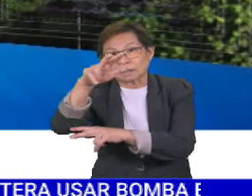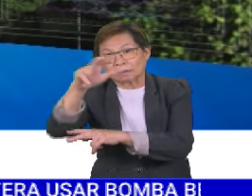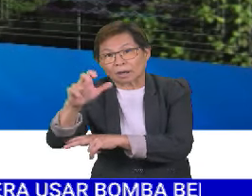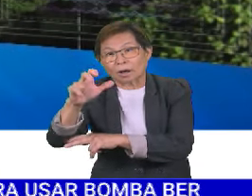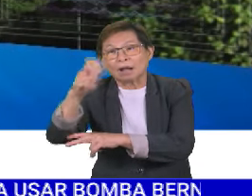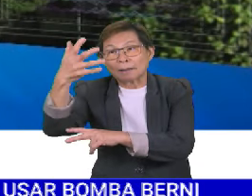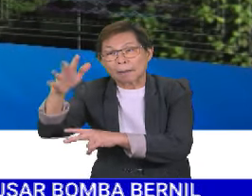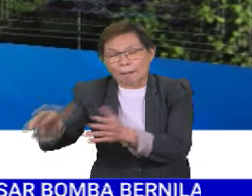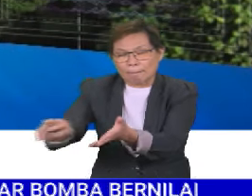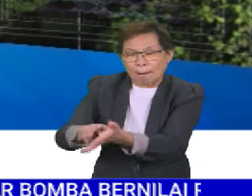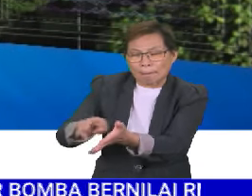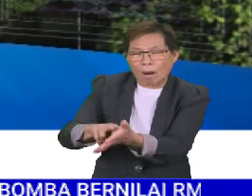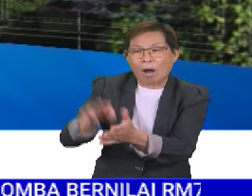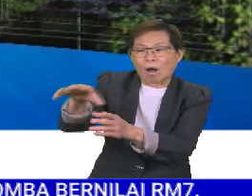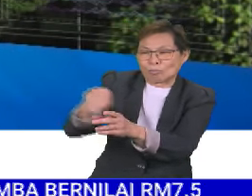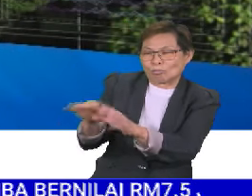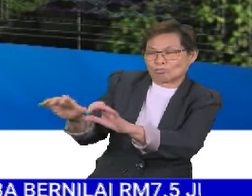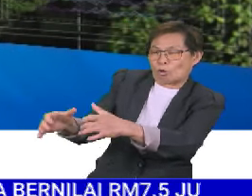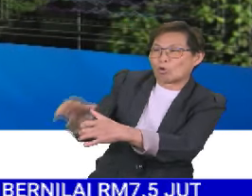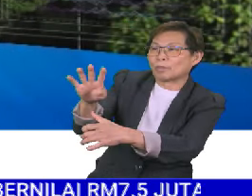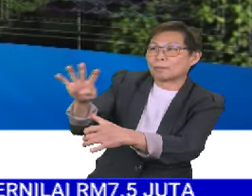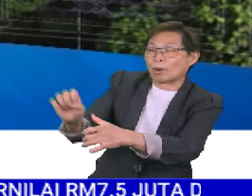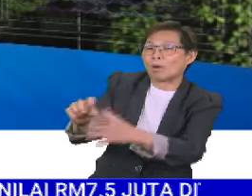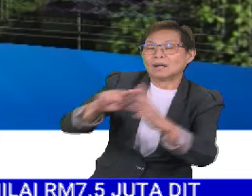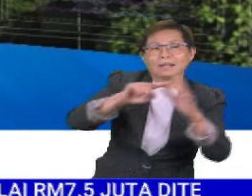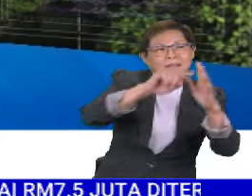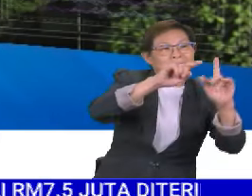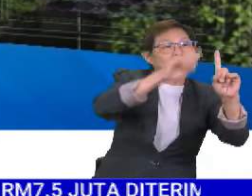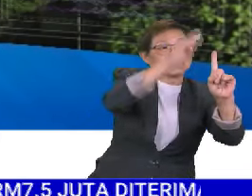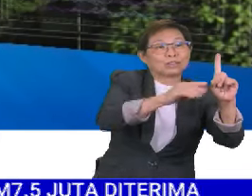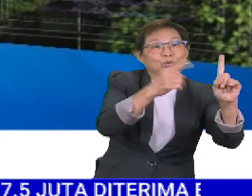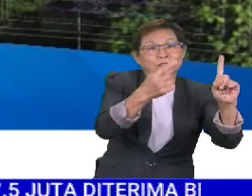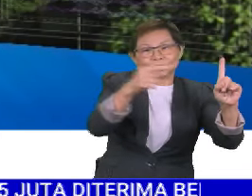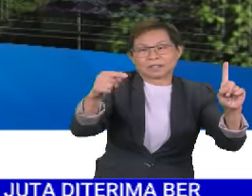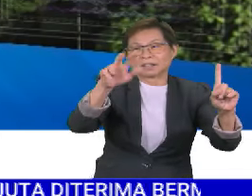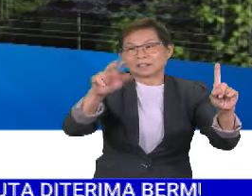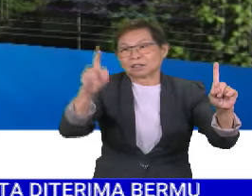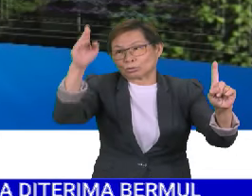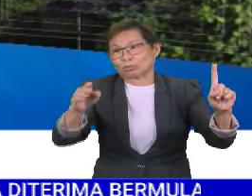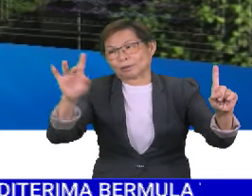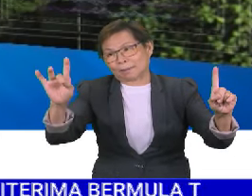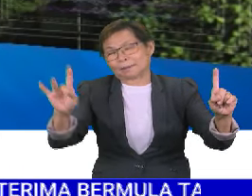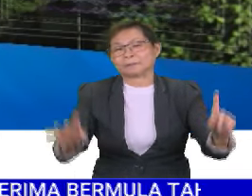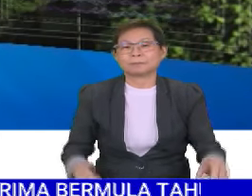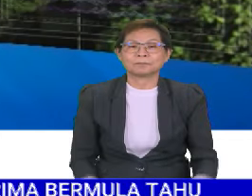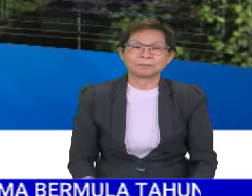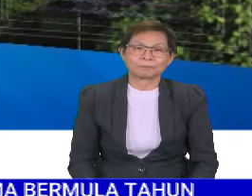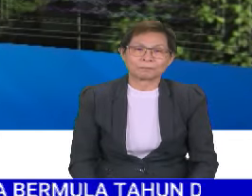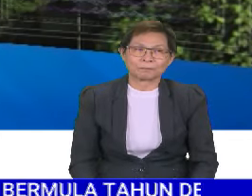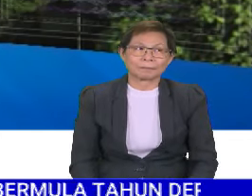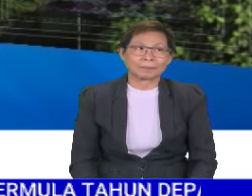39,315 pendaftaran melibatkan golongan terbabit dari 1 Januari tahun lalu sehingga 31 Ogos lalu.